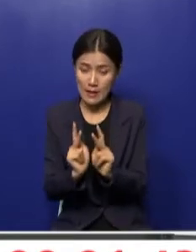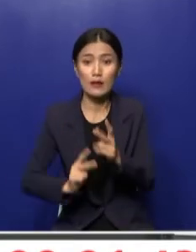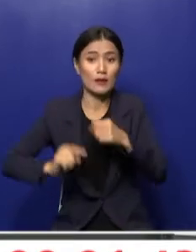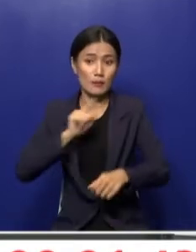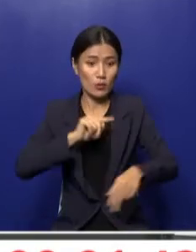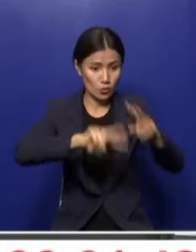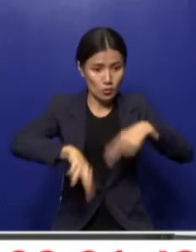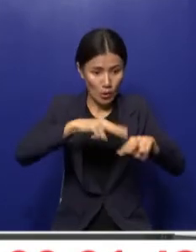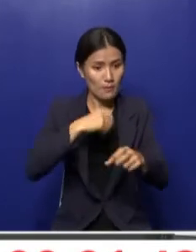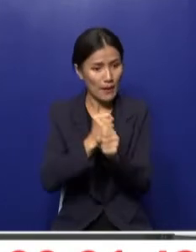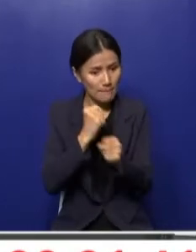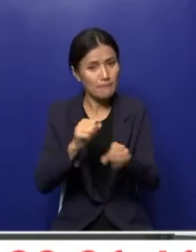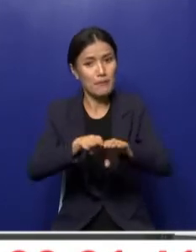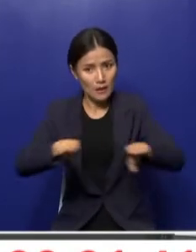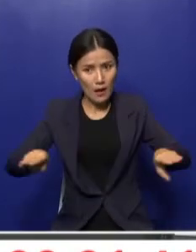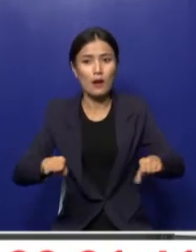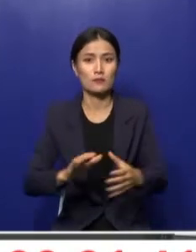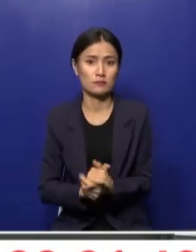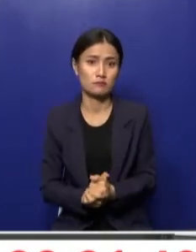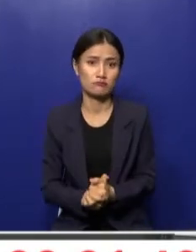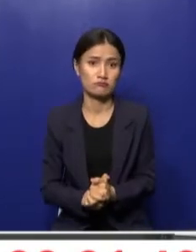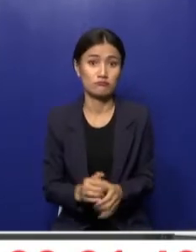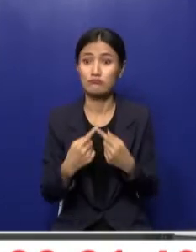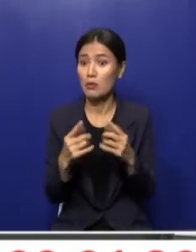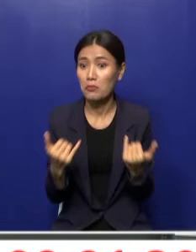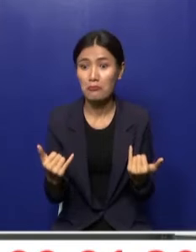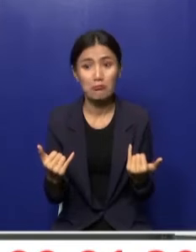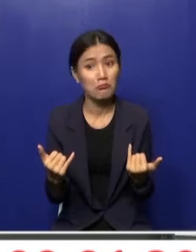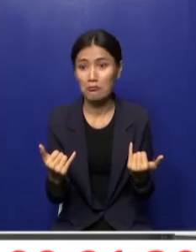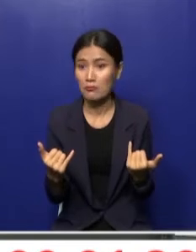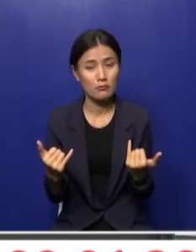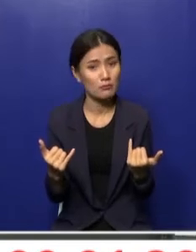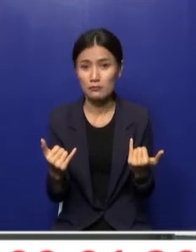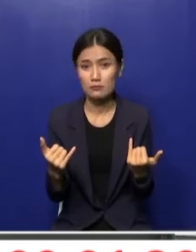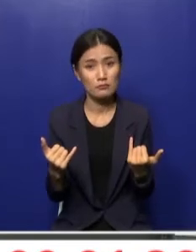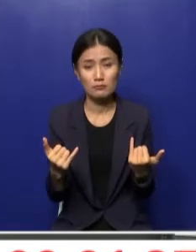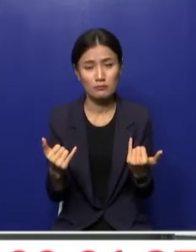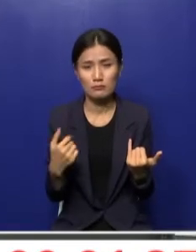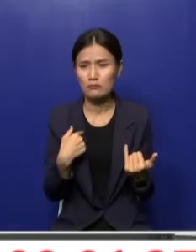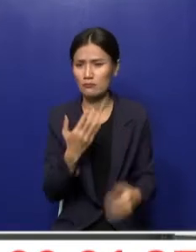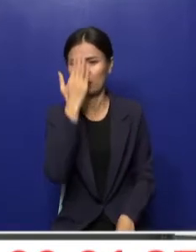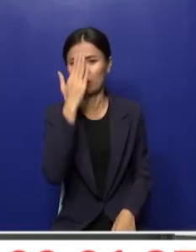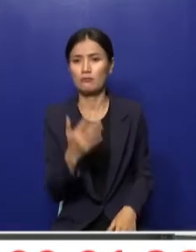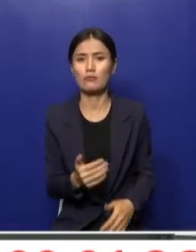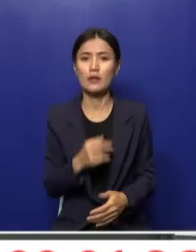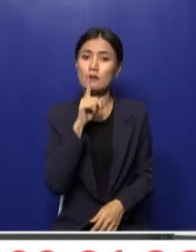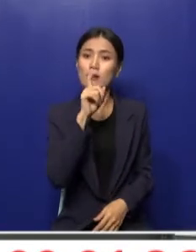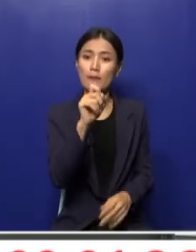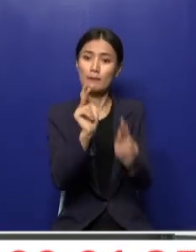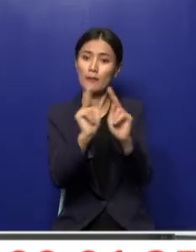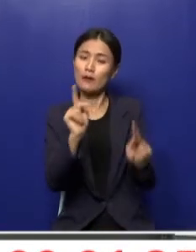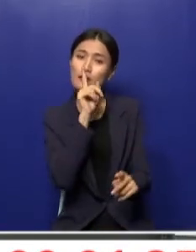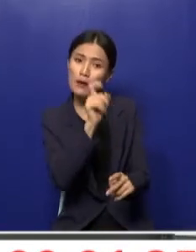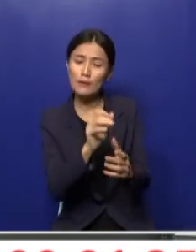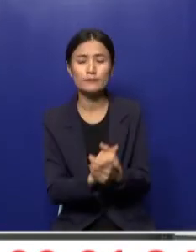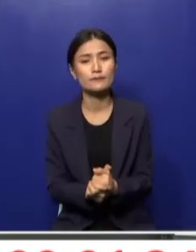ไหว้เป็นมาตรฐานแล้วแต่ครับผมจึงอยากเรียนที่จะส่งประเด็นปัญหานี้ขึ้นไปถึงให้กันมันการว่าและ